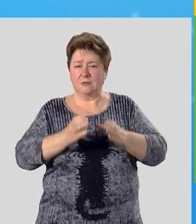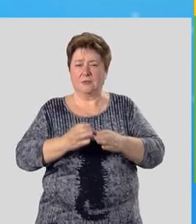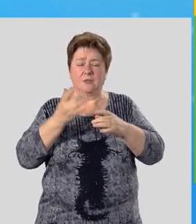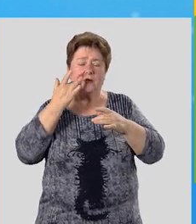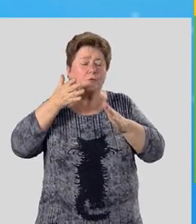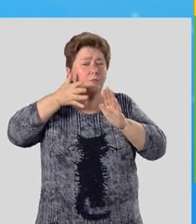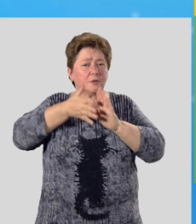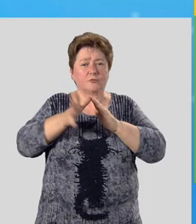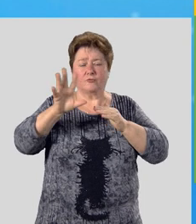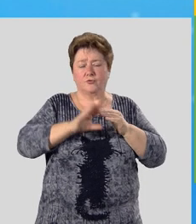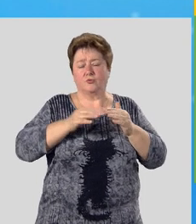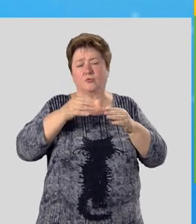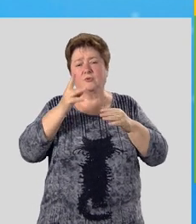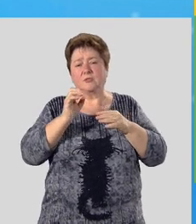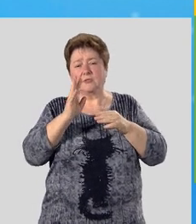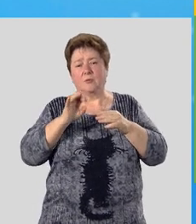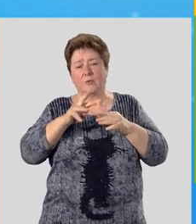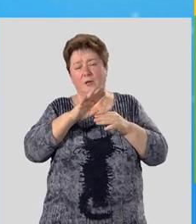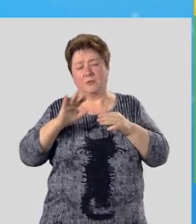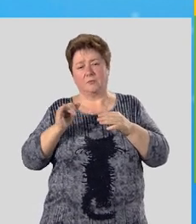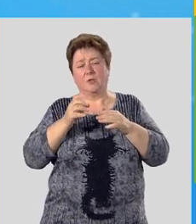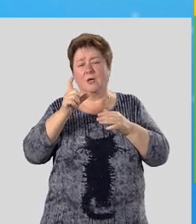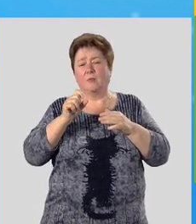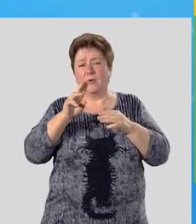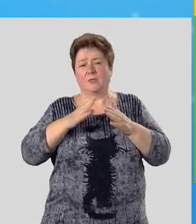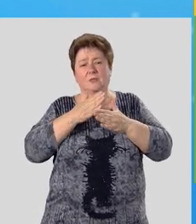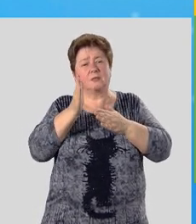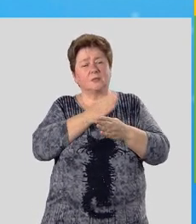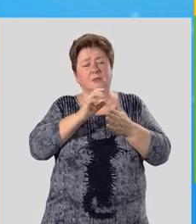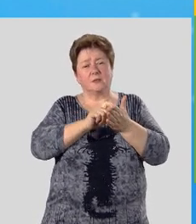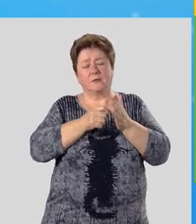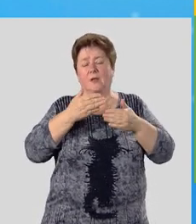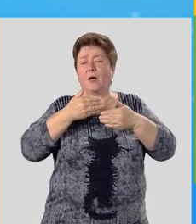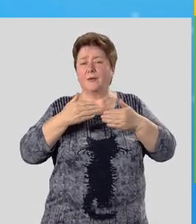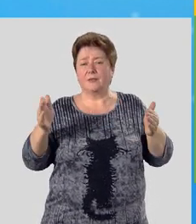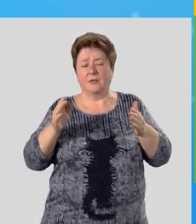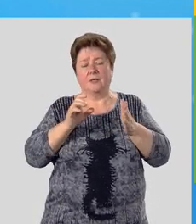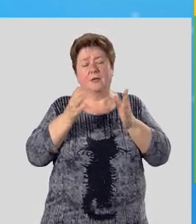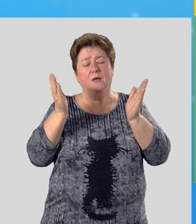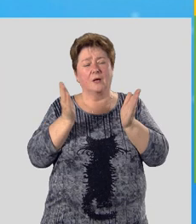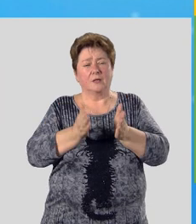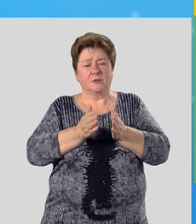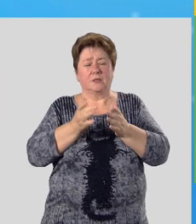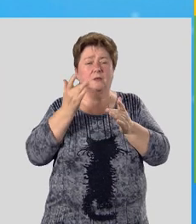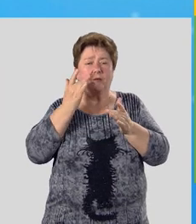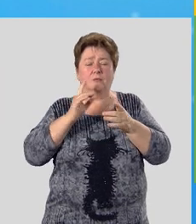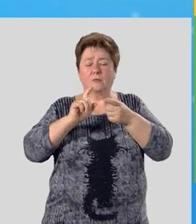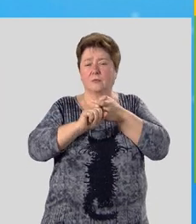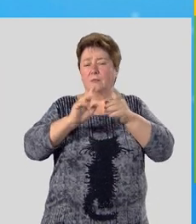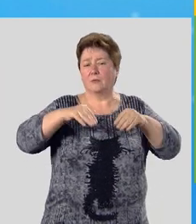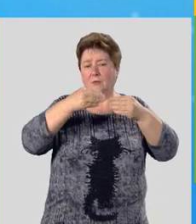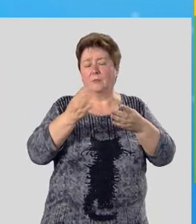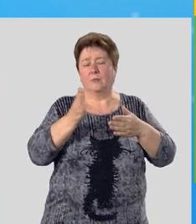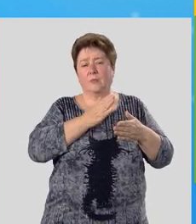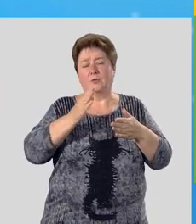которые пронизывают всю цитоплазму. ЭПС разделяет клетку на отдельные отсеки, обеспечивает сообщение